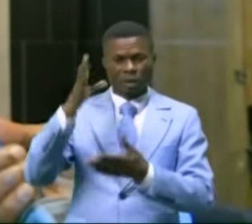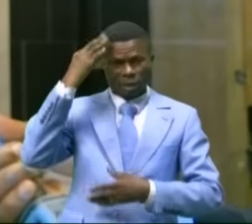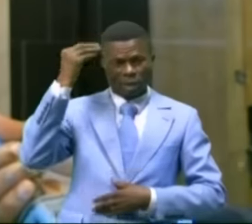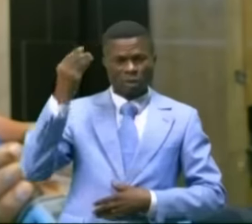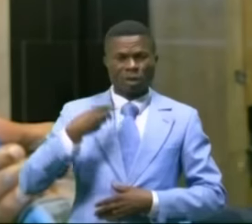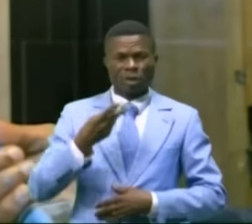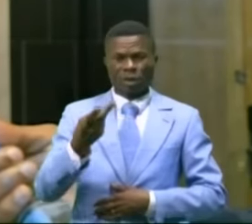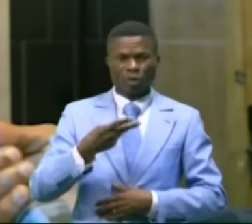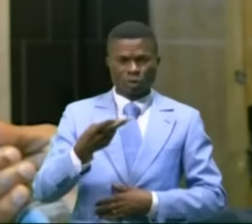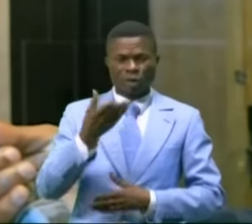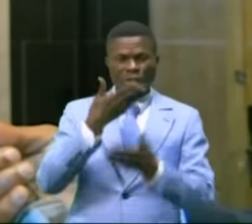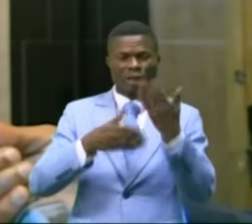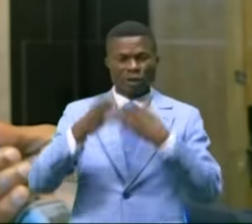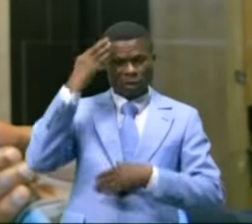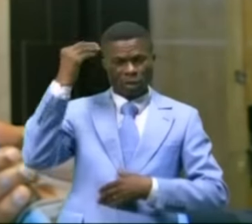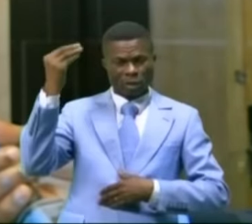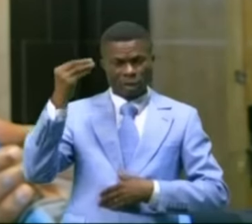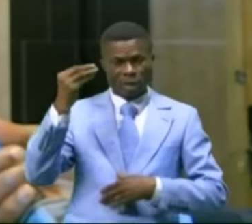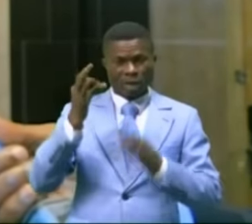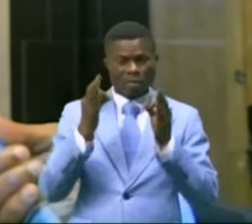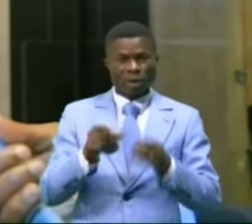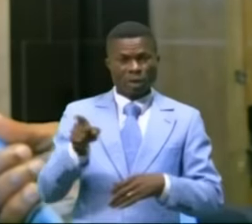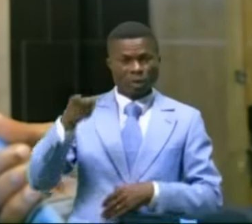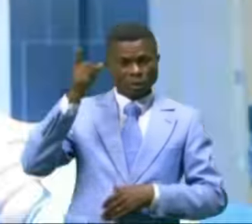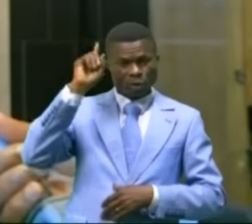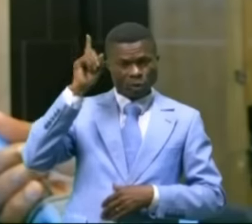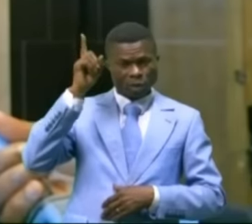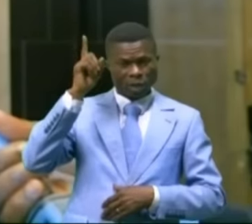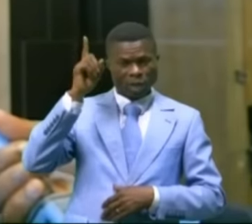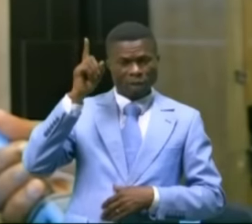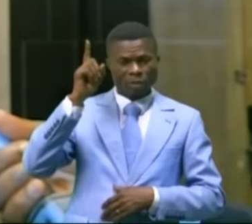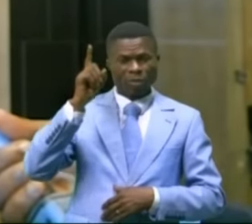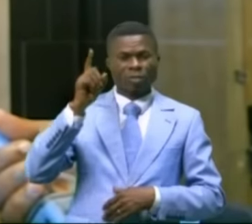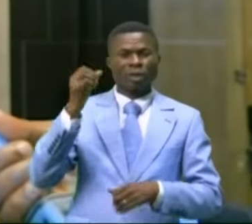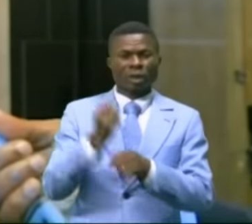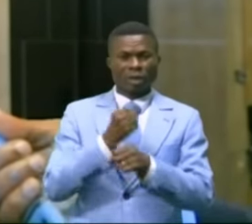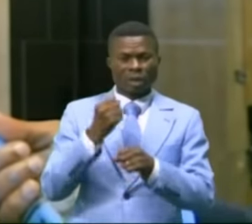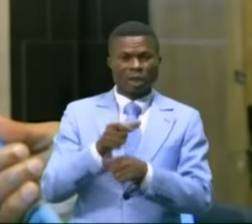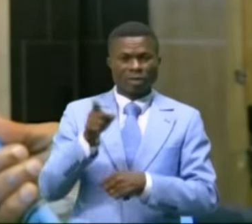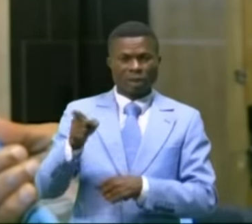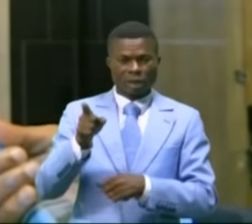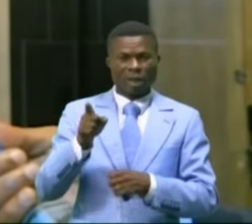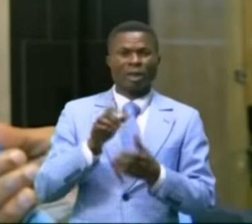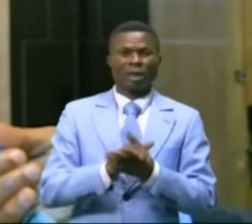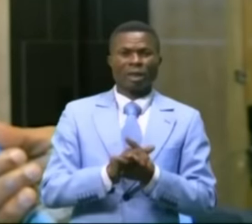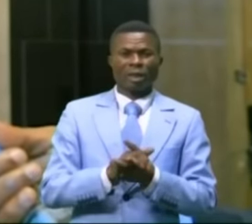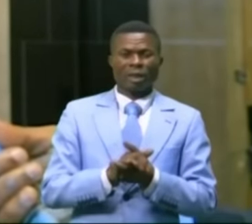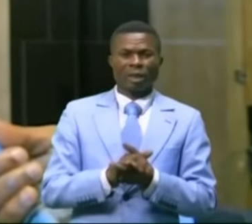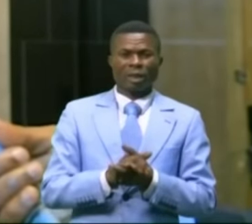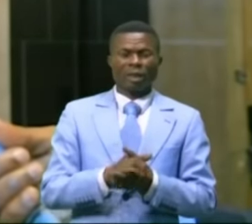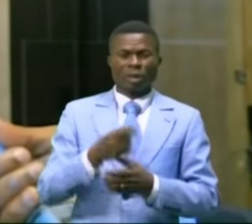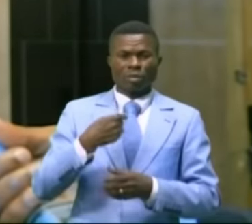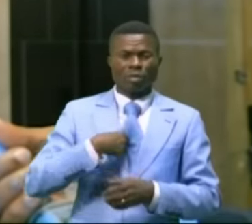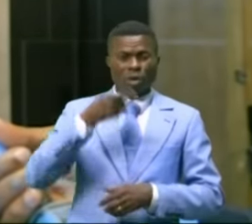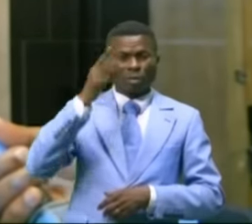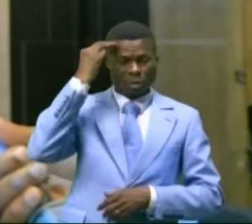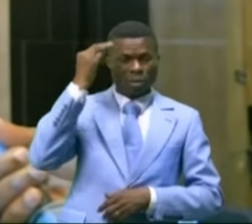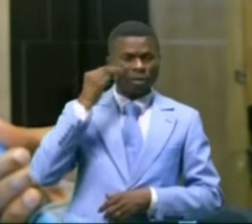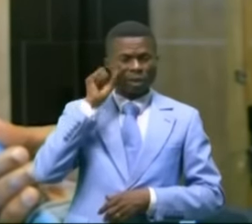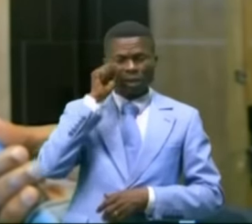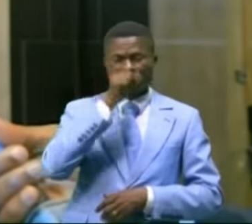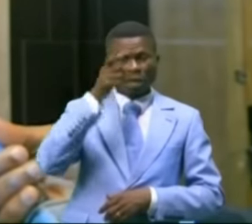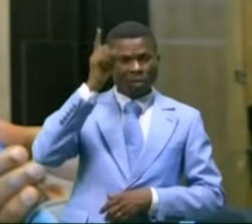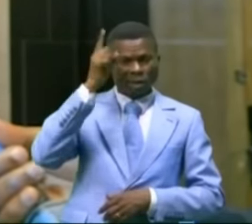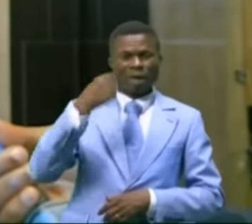d'expériences. Ayant été à la même fonction portée par Son Excellence Monsieur le Président de la